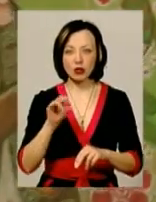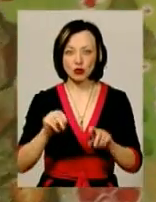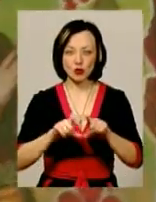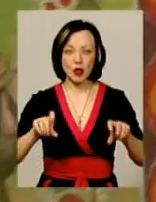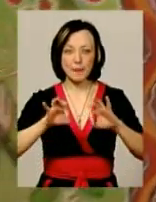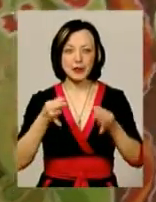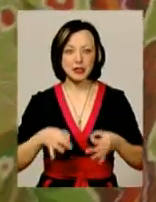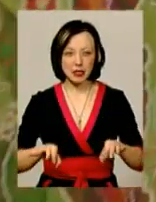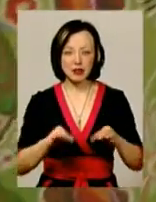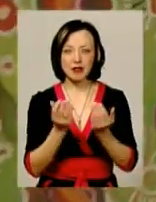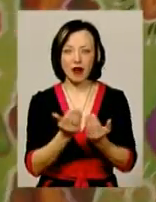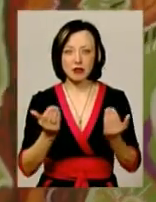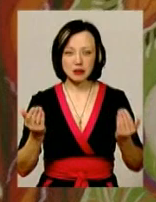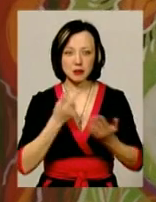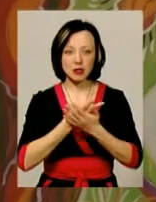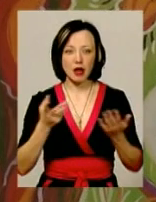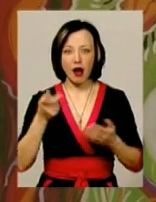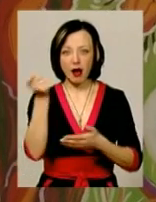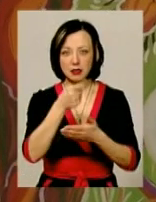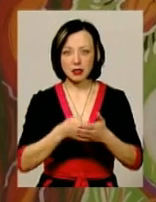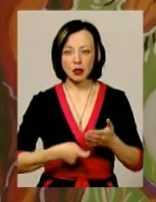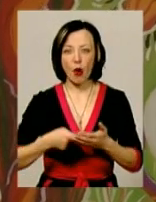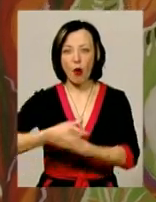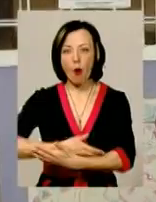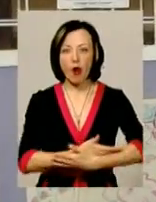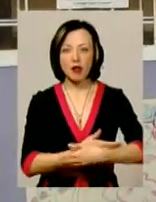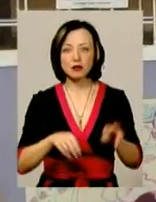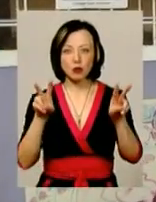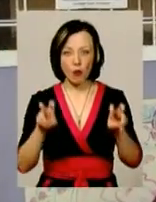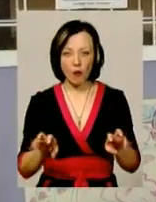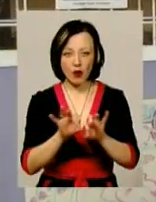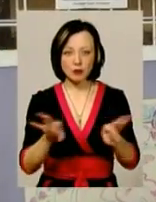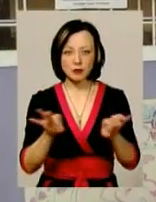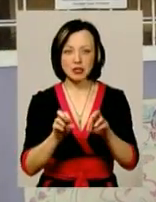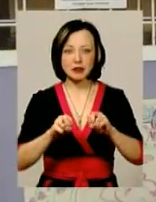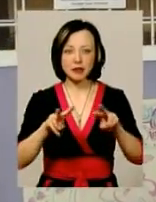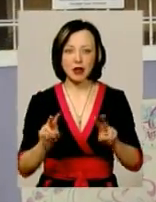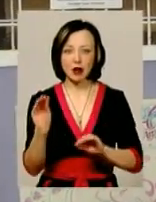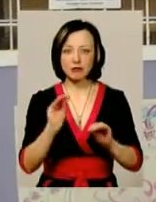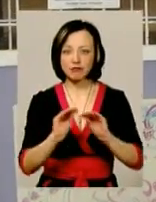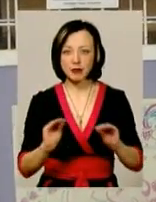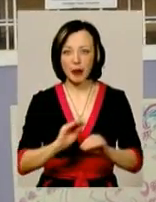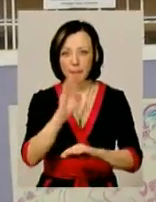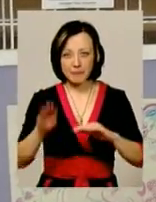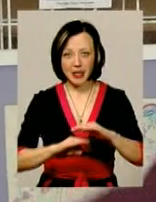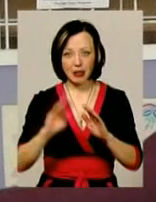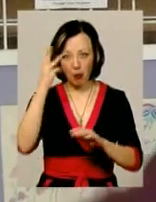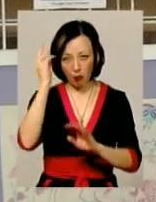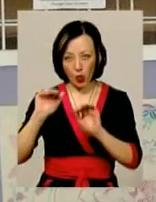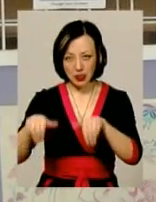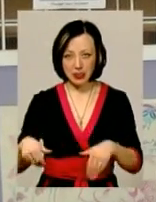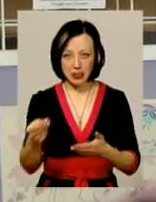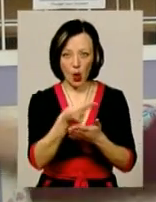Оксана Авдикович на виставці презентує картину «Колискова». Її, розповідає, спеціально стилізували під подільський розпис. Тут